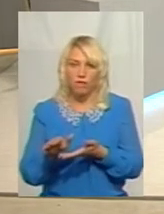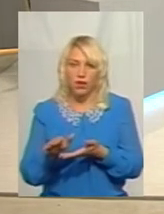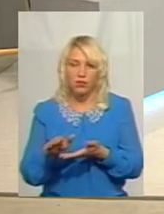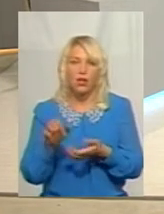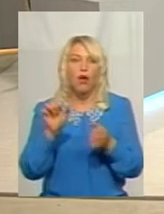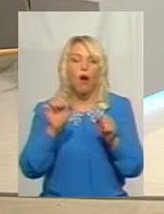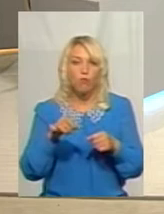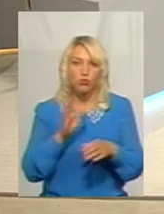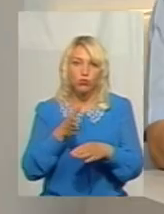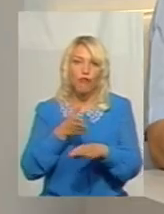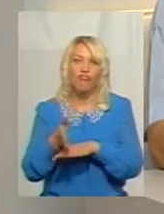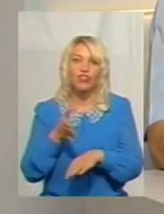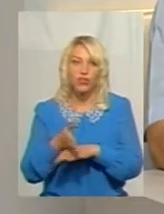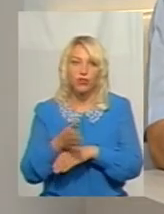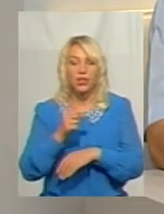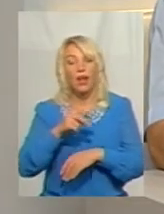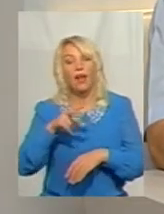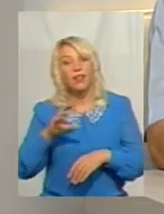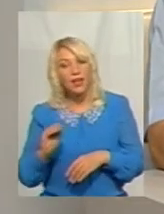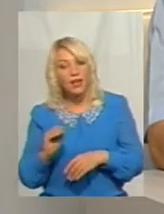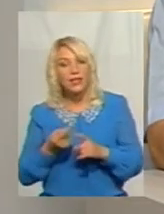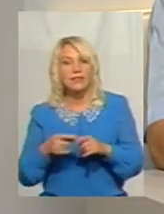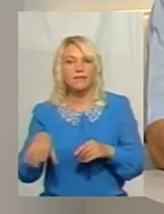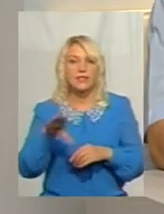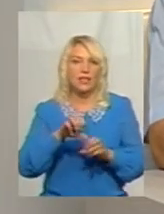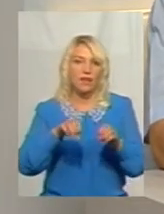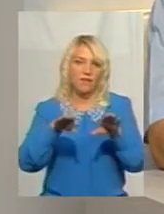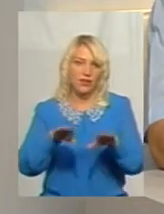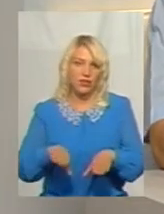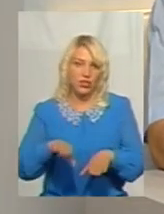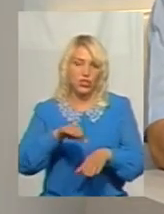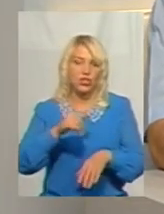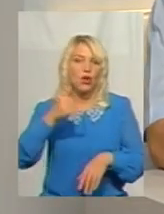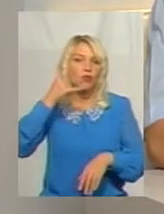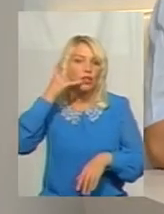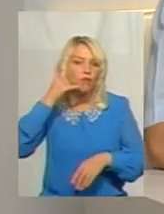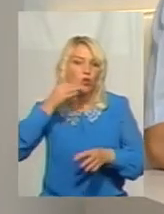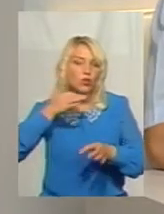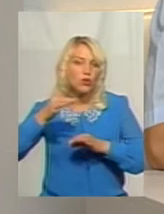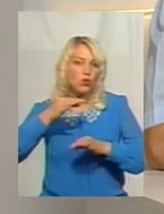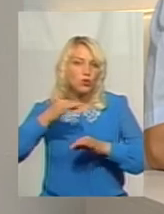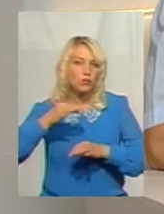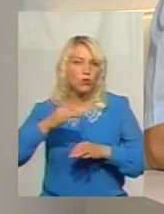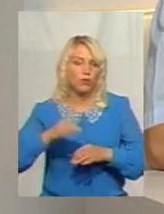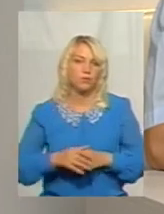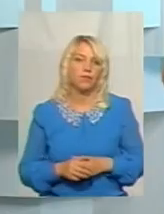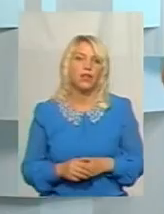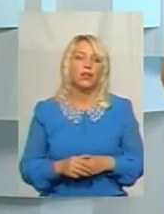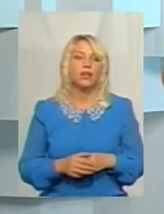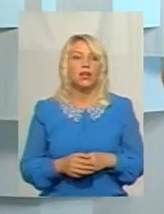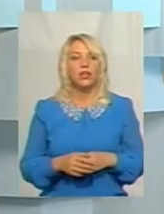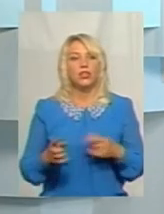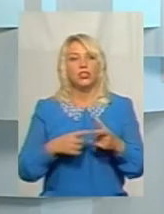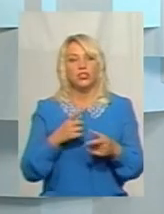можливо відвідувати їх. Ну, але знову ж, це все буде вирішуватись в телефонній розмові між пацієнтом і лікарем. А чи передбачена все ж